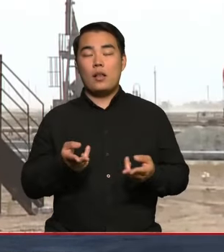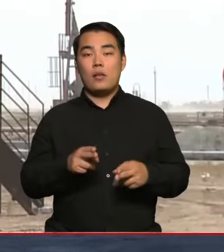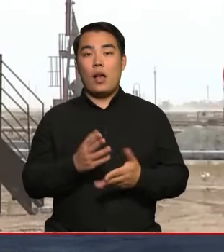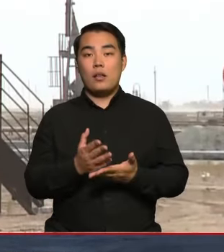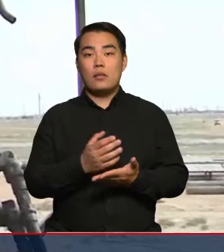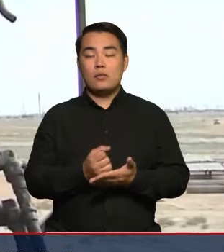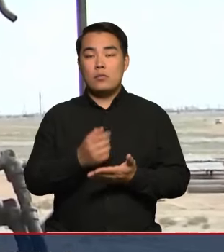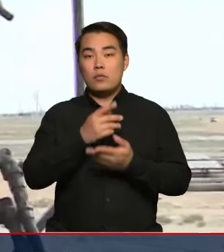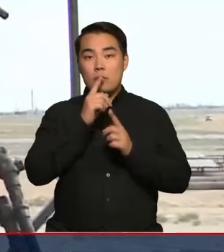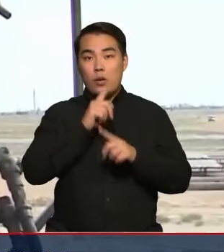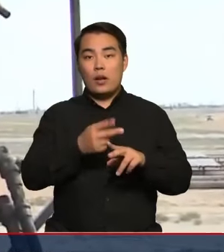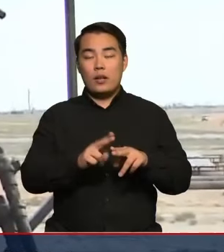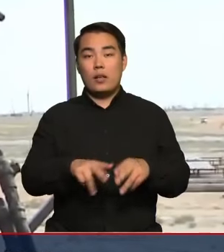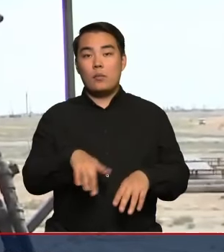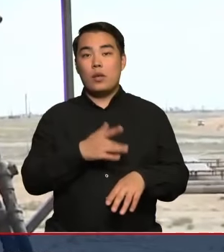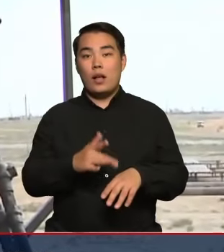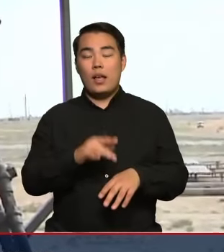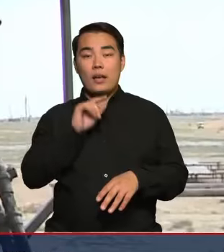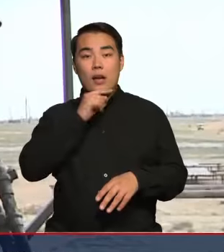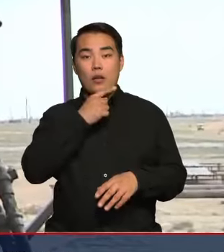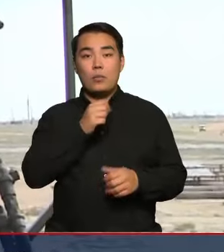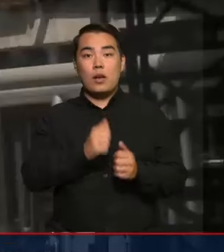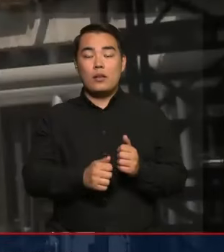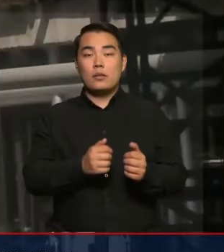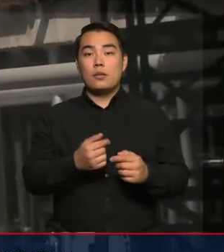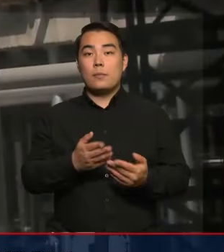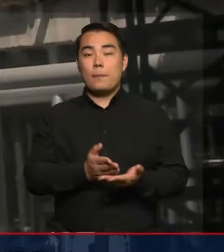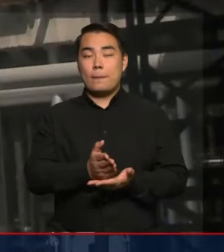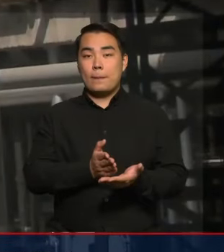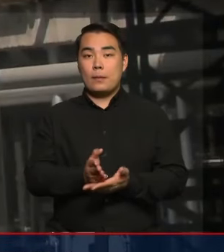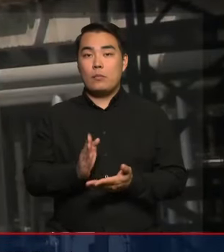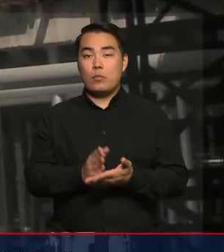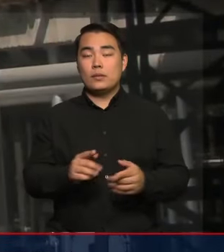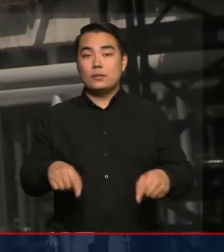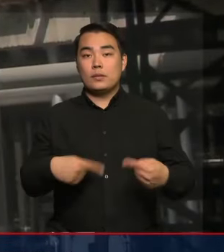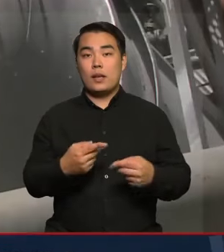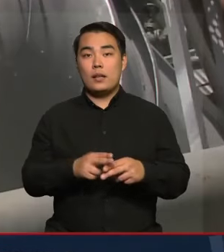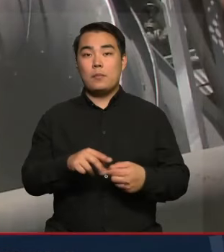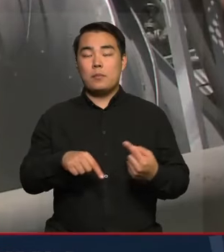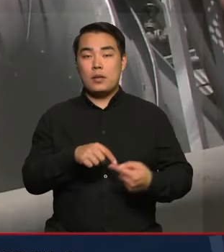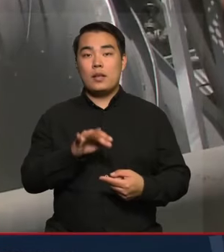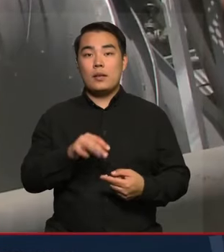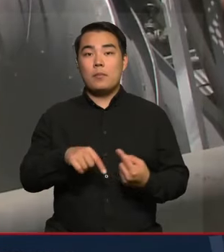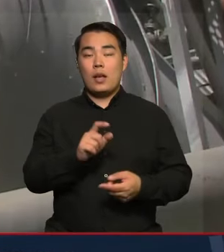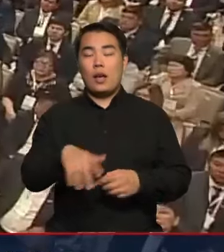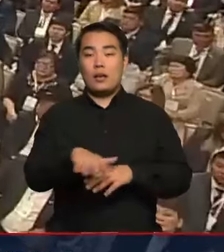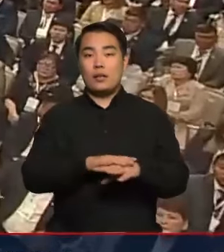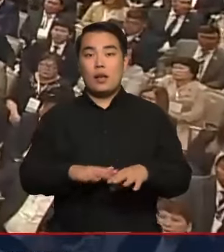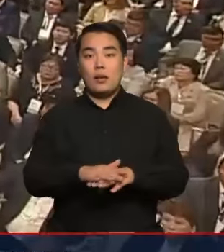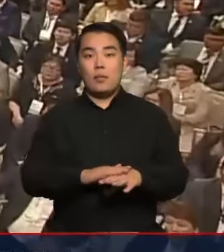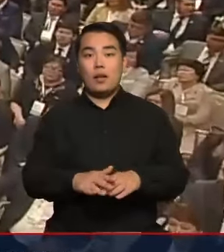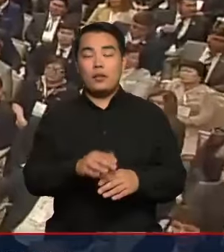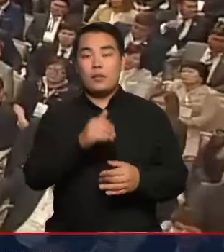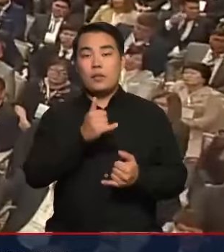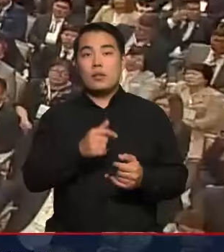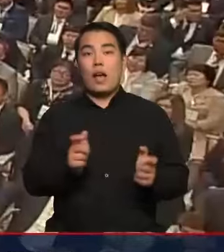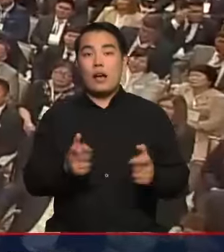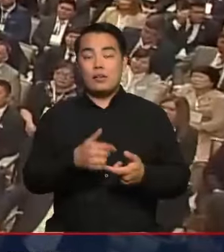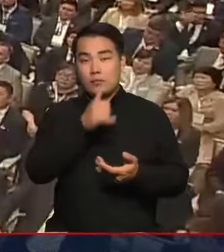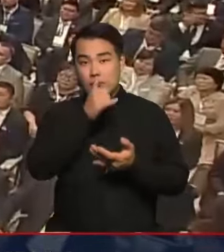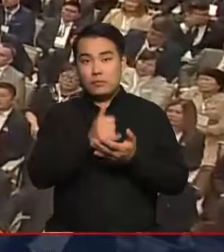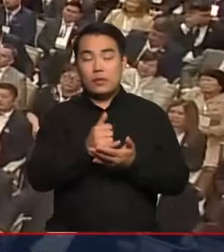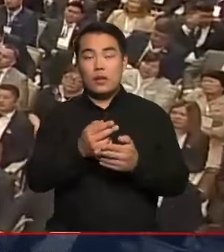Сондықтан моноқалалардың экономикасын әртараптандыру маңызды. Демек кәсіпті де, кәсіпкерлерді де демеу керек. Бүгінде Теңіз